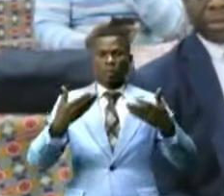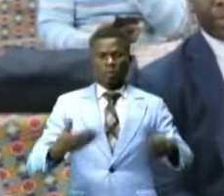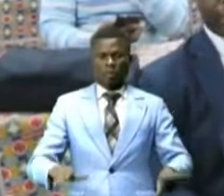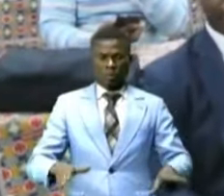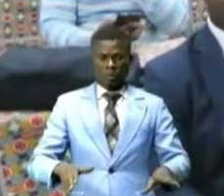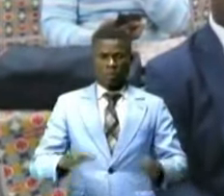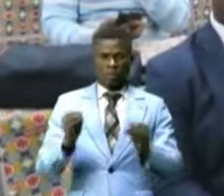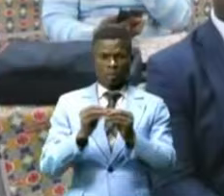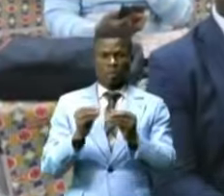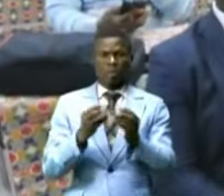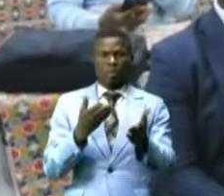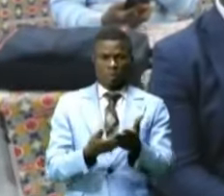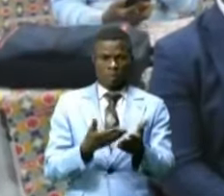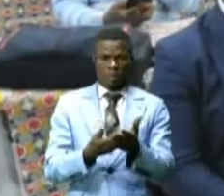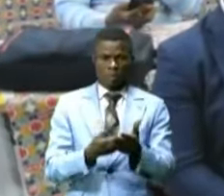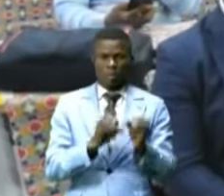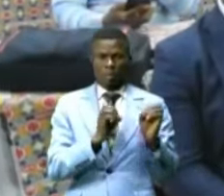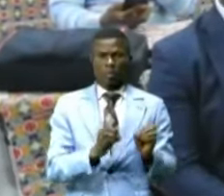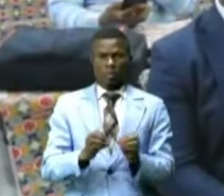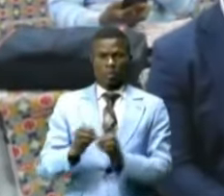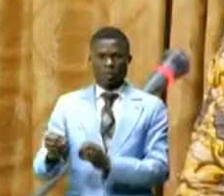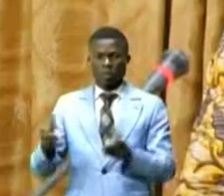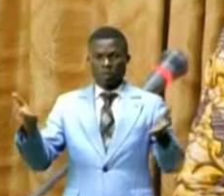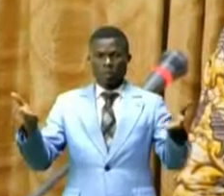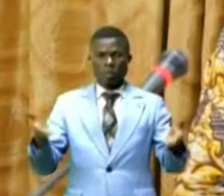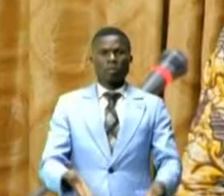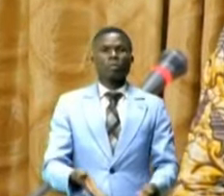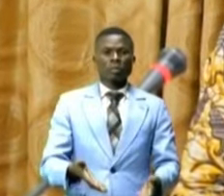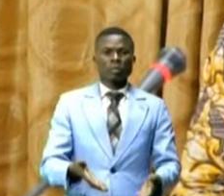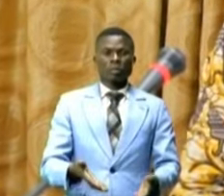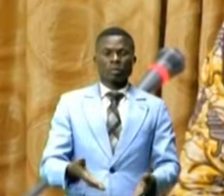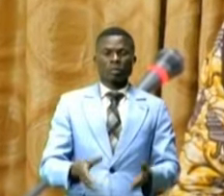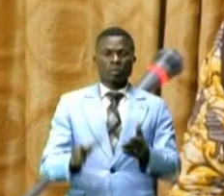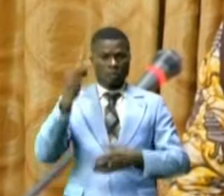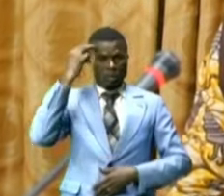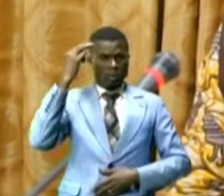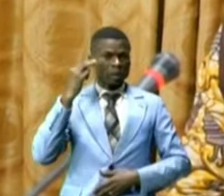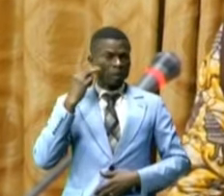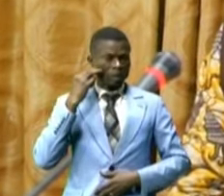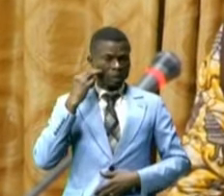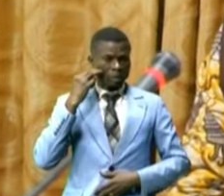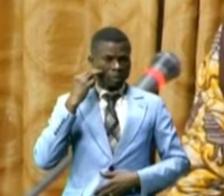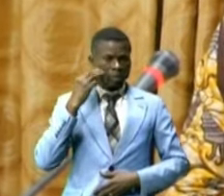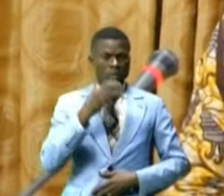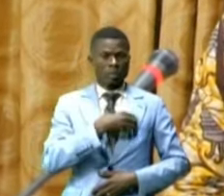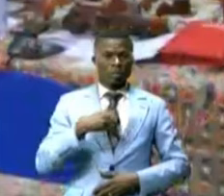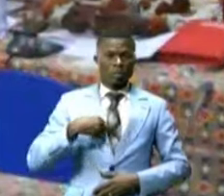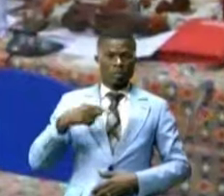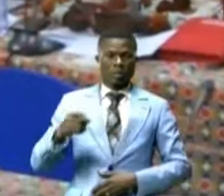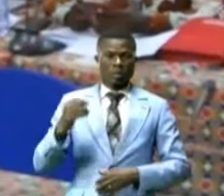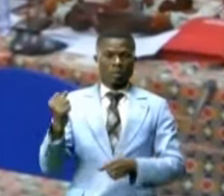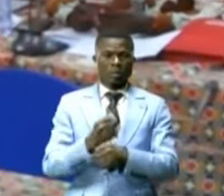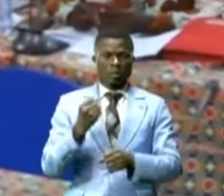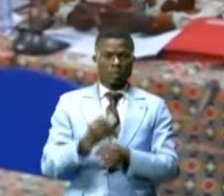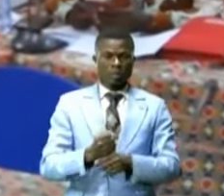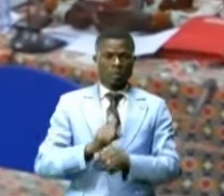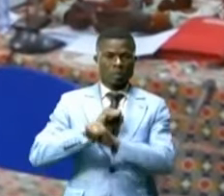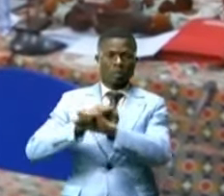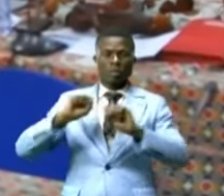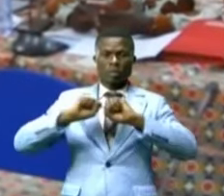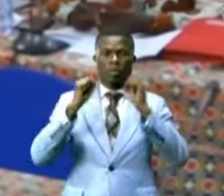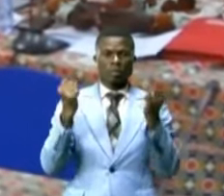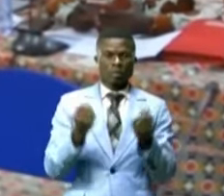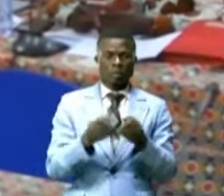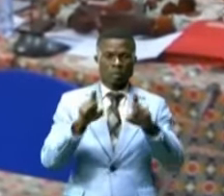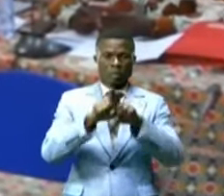ces assises a été présidée en présence de la ministre Claudine Doucy Moitembe, de l'Emploi, Travail et Prévoir Social,